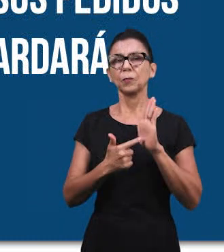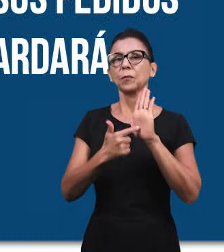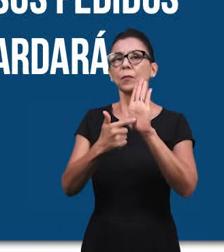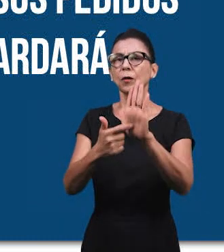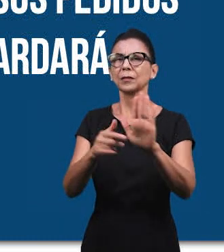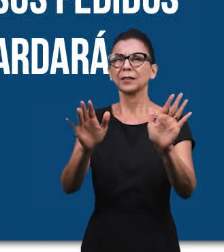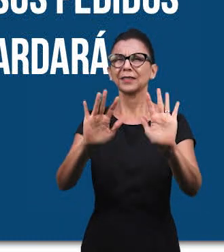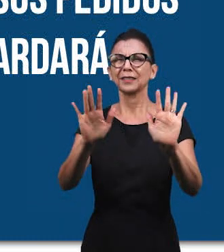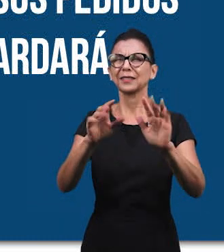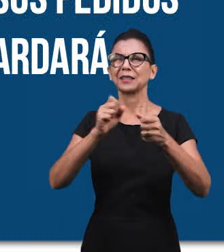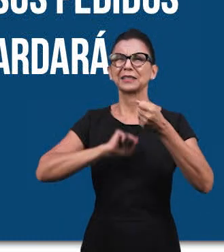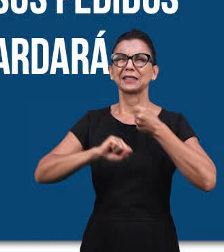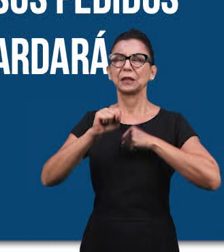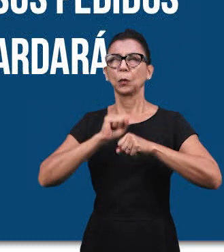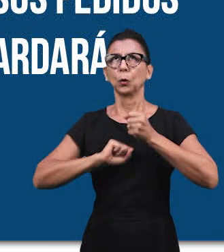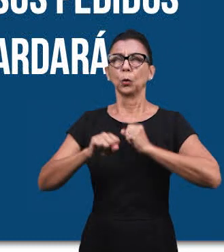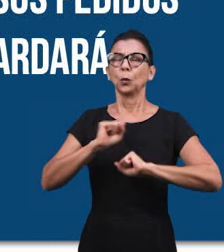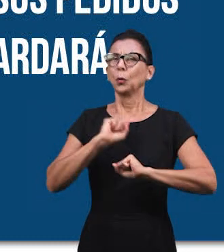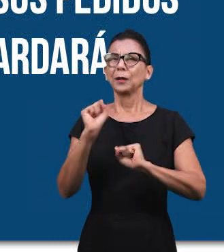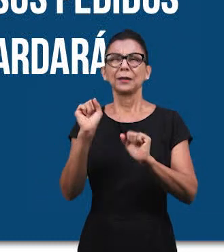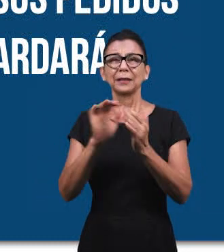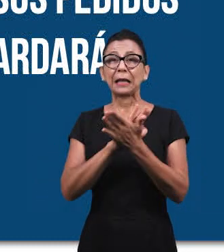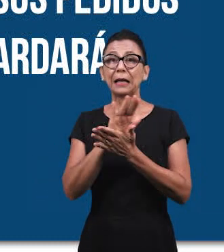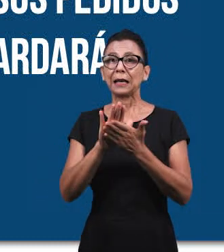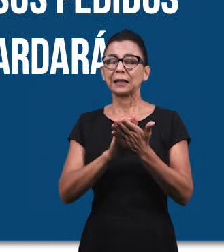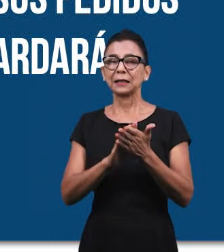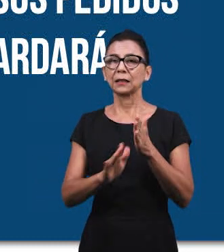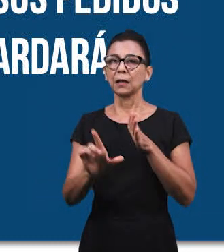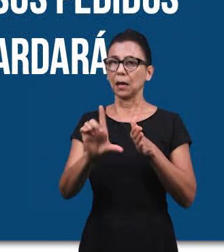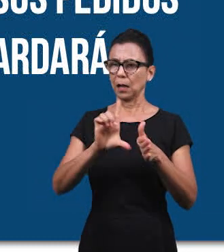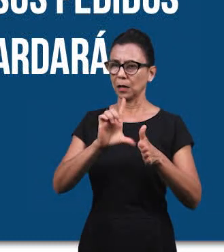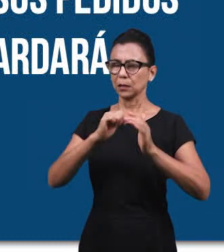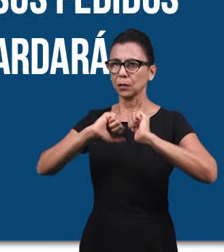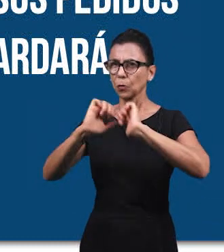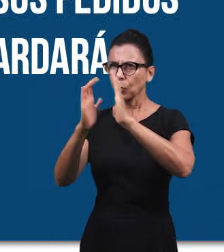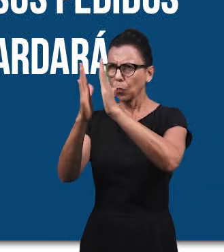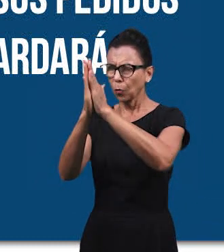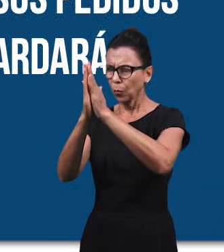написано филиппийцам, да? Ни о чем